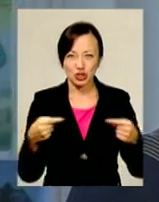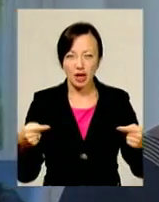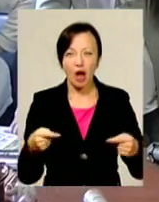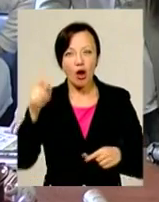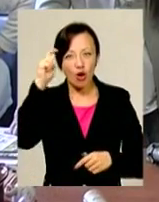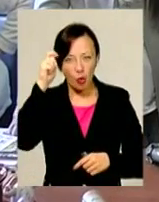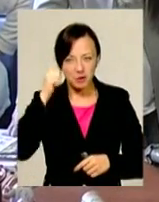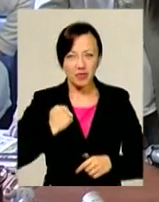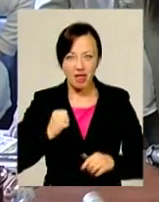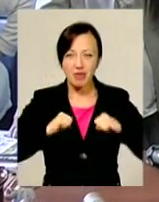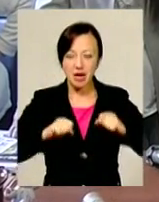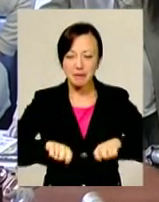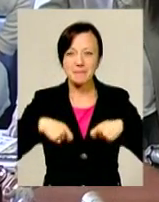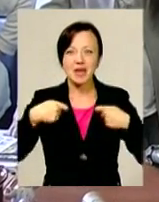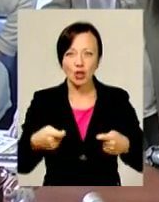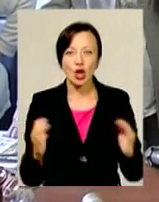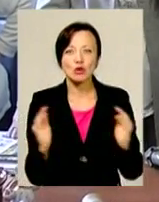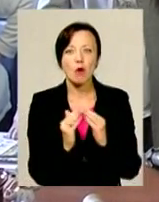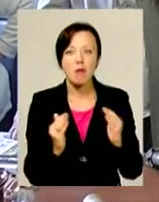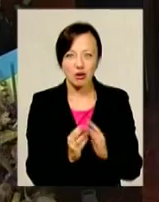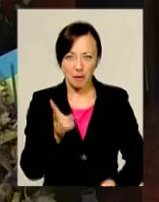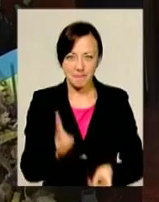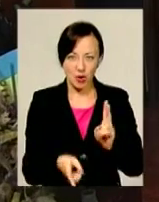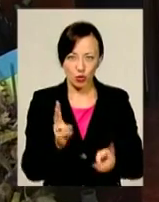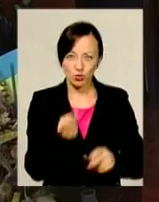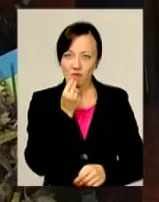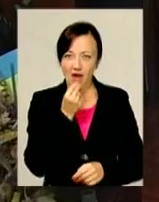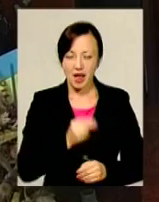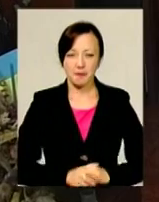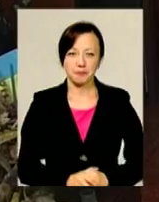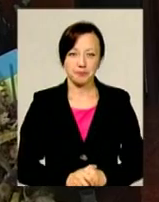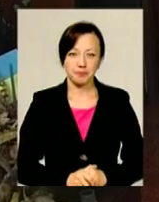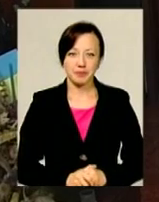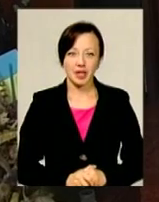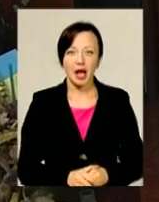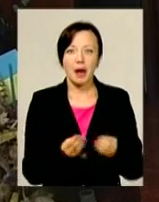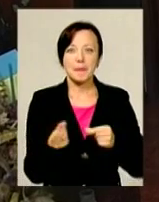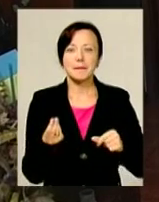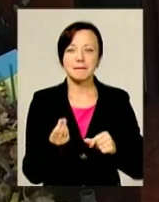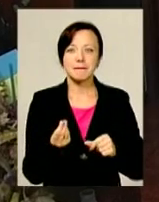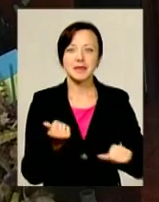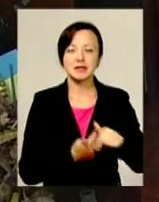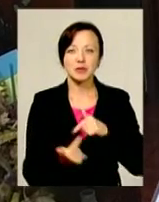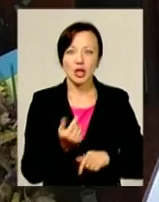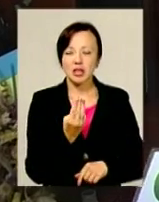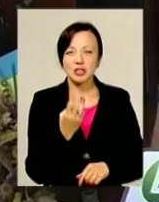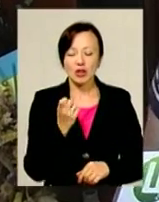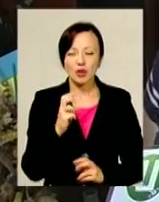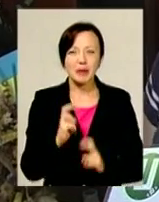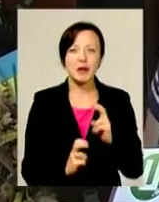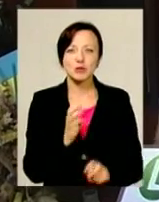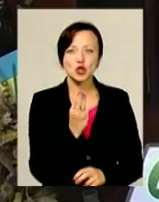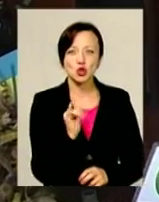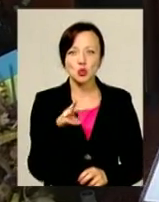передовій намагаються передати продукти саме до домашнього приготування. Підприємець Шумовецьке Стов,